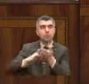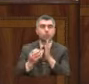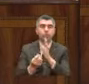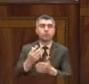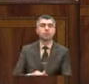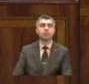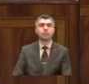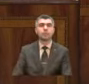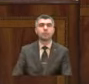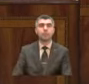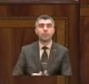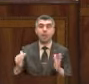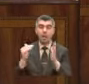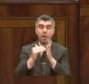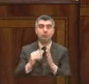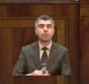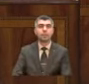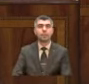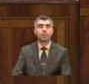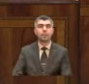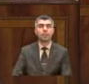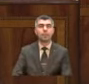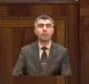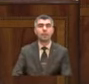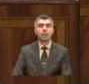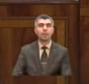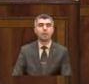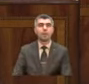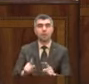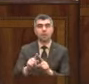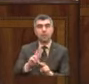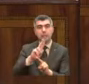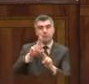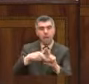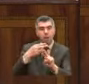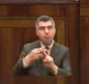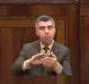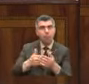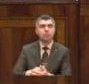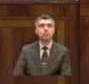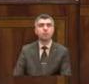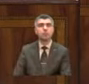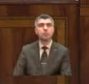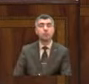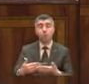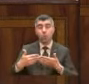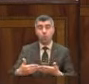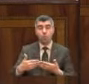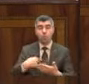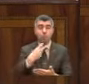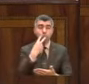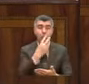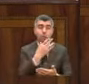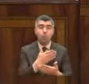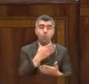نصدرها. اخيرا يعني وأترك بعض الوقت لبعض الأجوبة والتعقيبات، اليوم نظرنا إلى المستقبل. شنو هذا